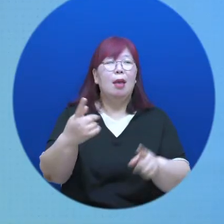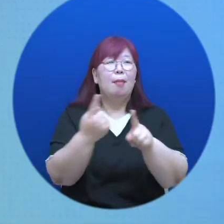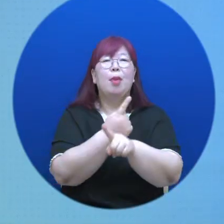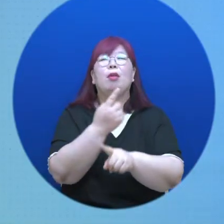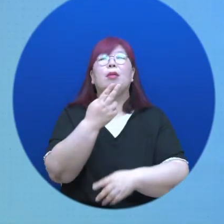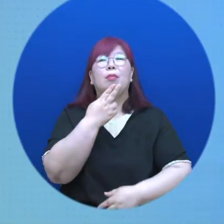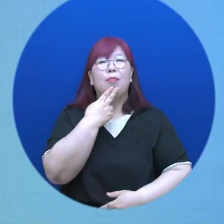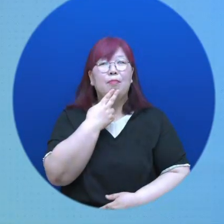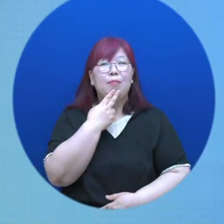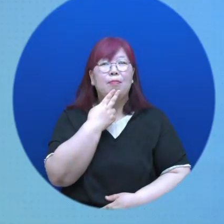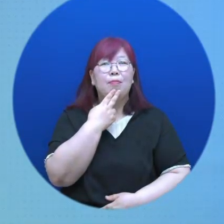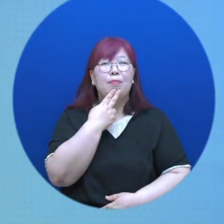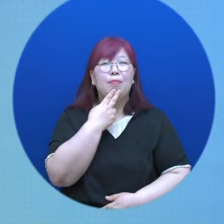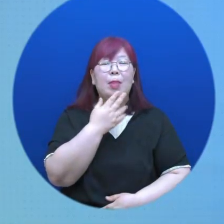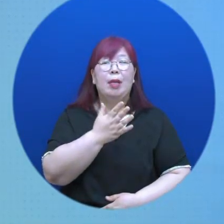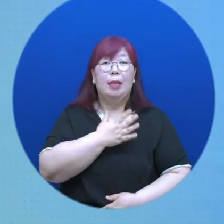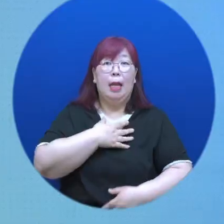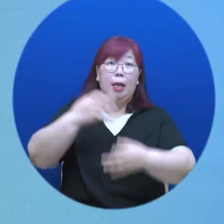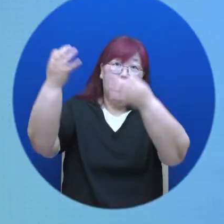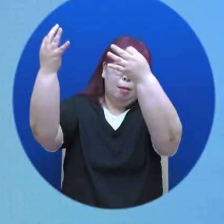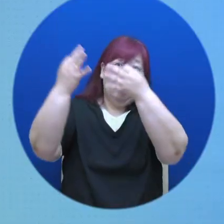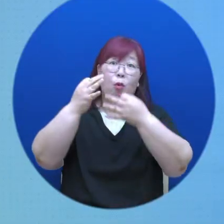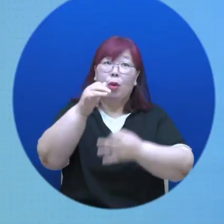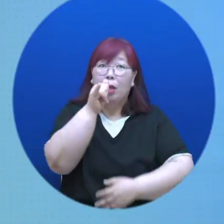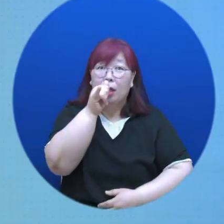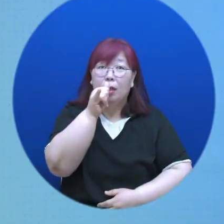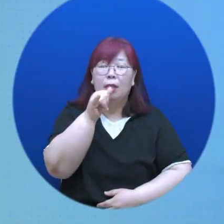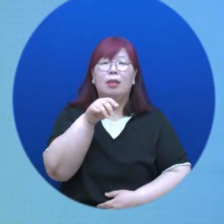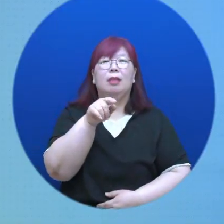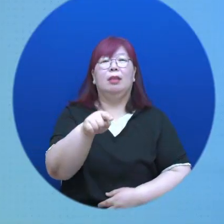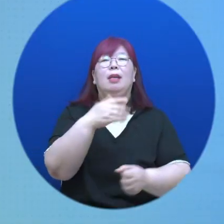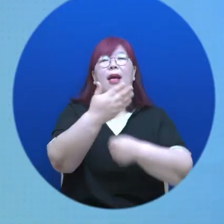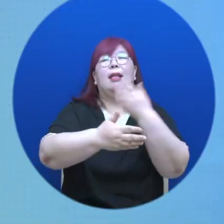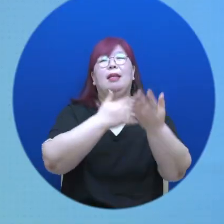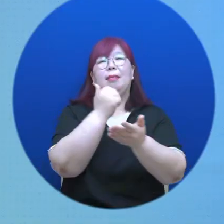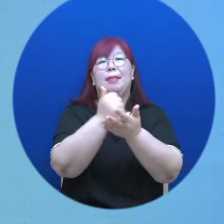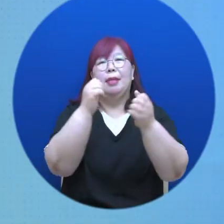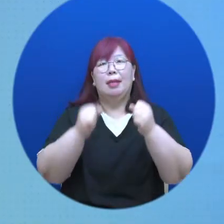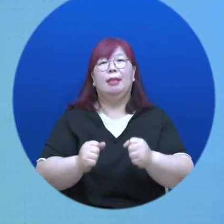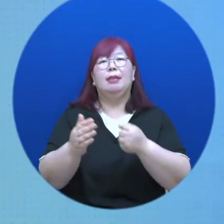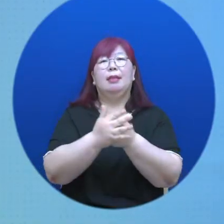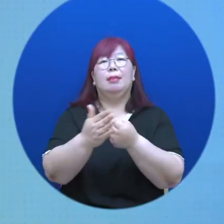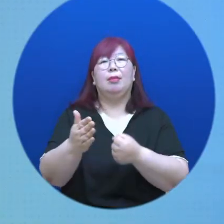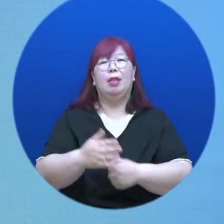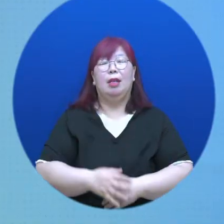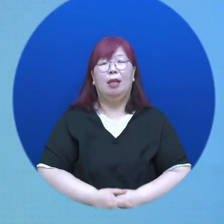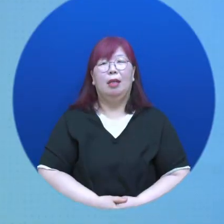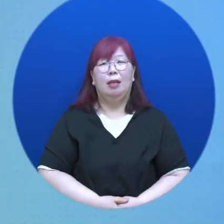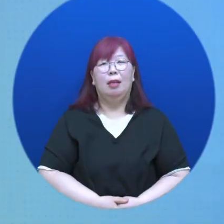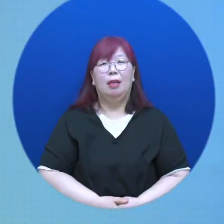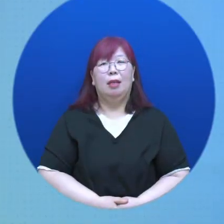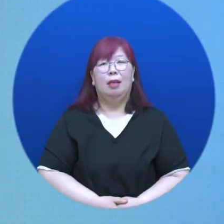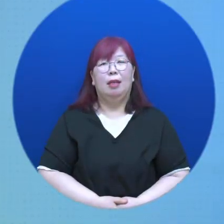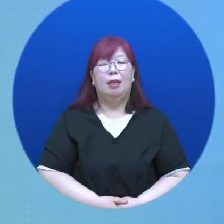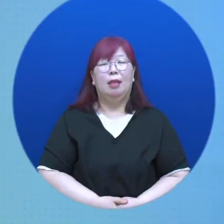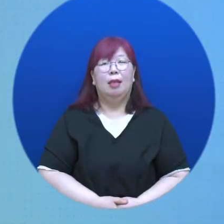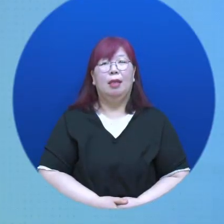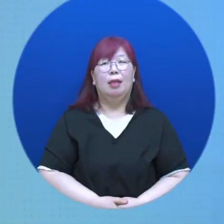변함없이 나를 보고 계신 그분이 계시기 때문입니다. 그러면 이제